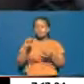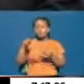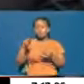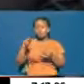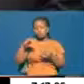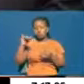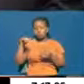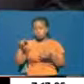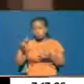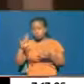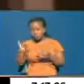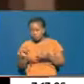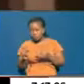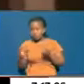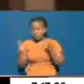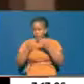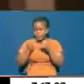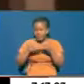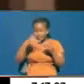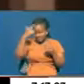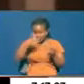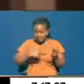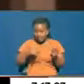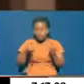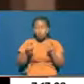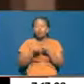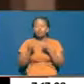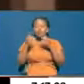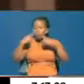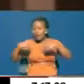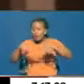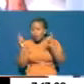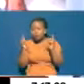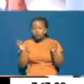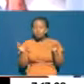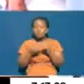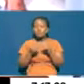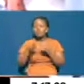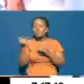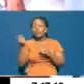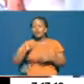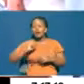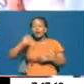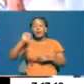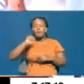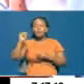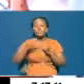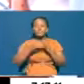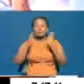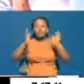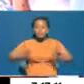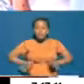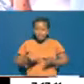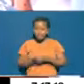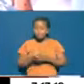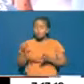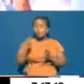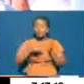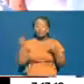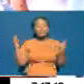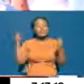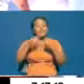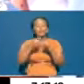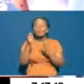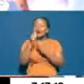na kutangaza mipango ya kukutana na viongozi wengine wa kisiasa. Our main agenda of the day